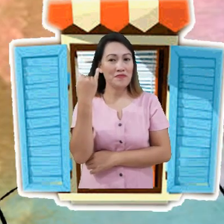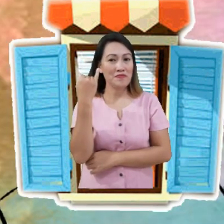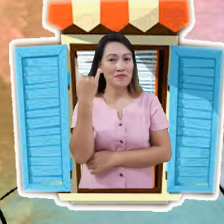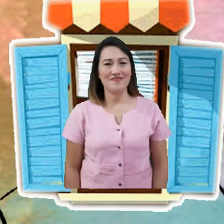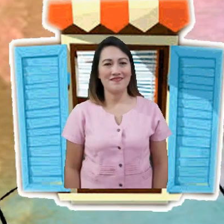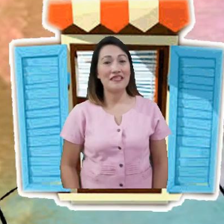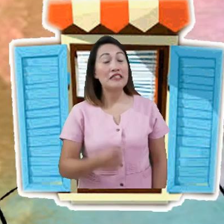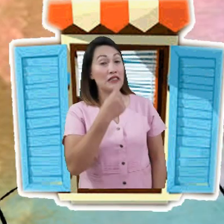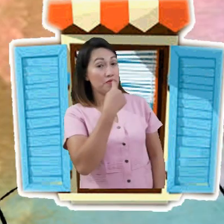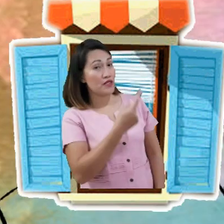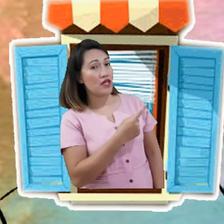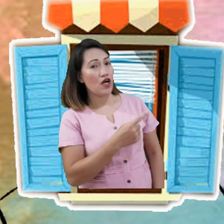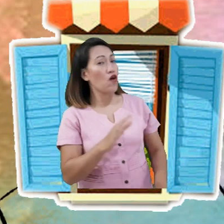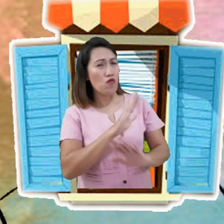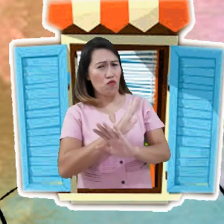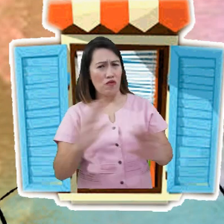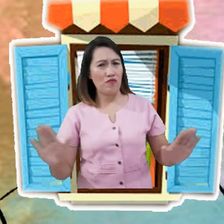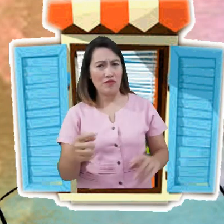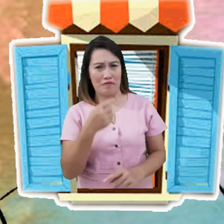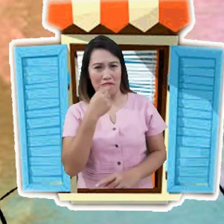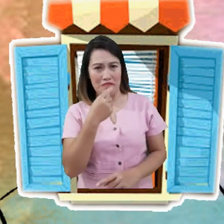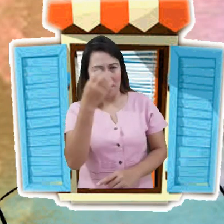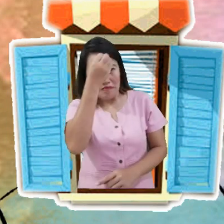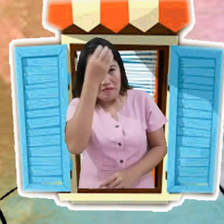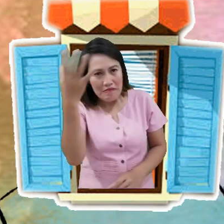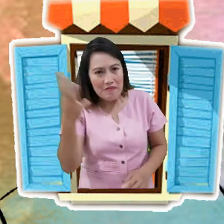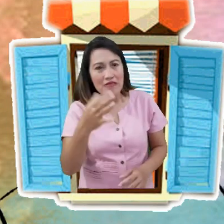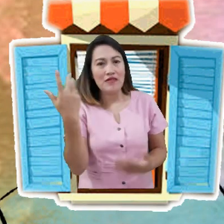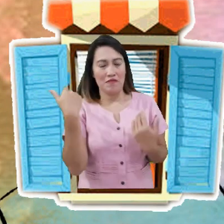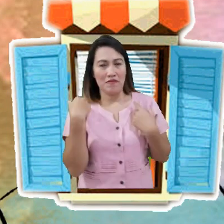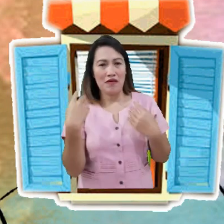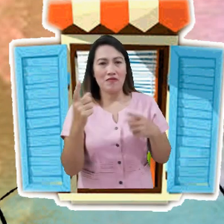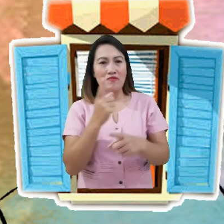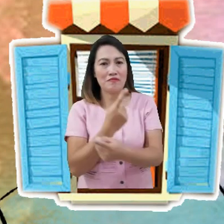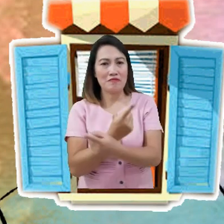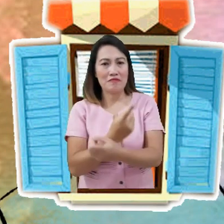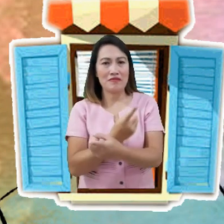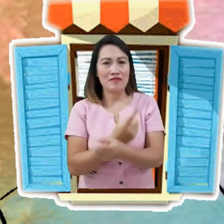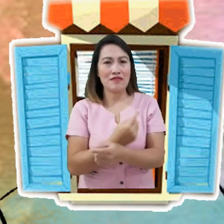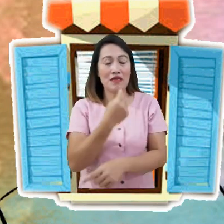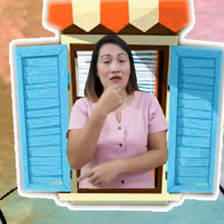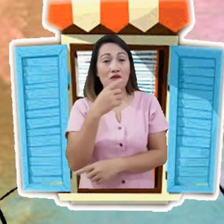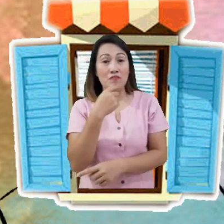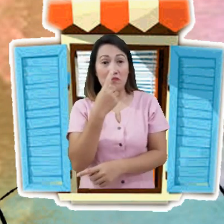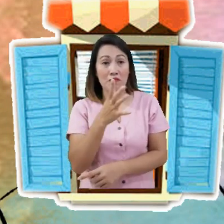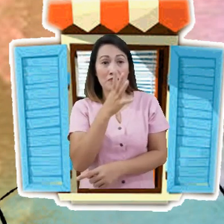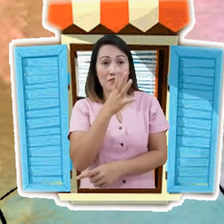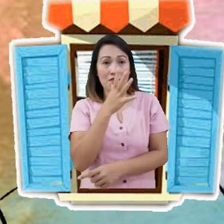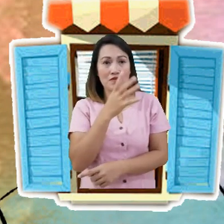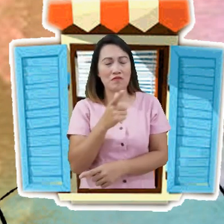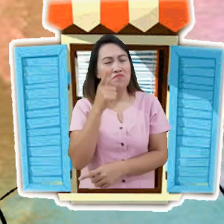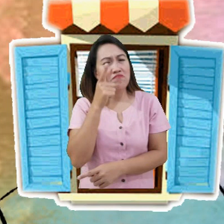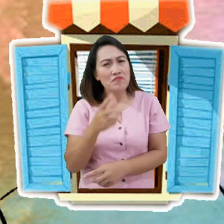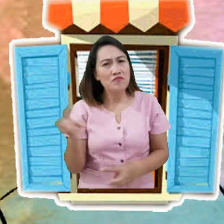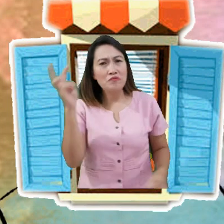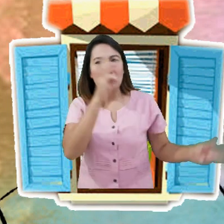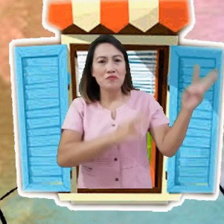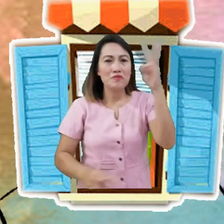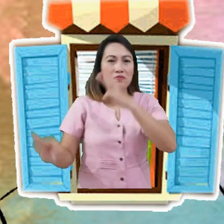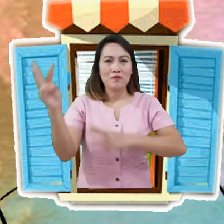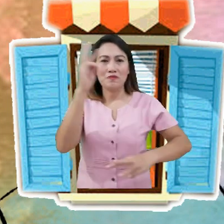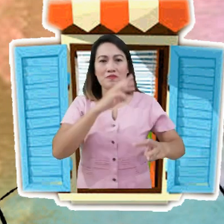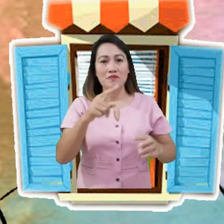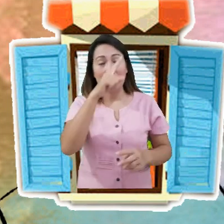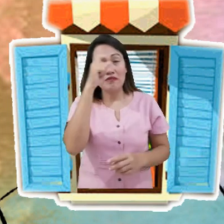Sabi niya, huwag ko raw sabihin sa iyo na may kapansanan siya. Wika pa ni nanay na tila nangangamba sapagkat baka mahirapan